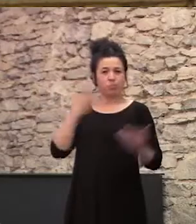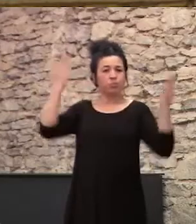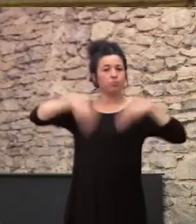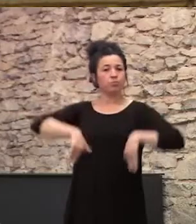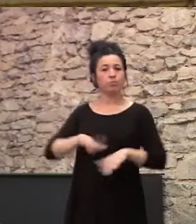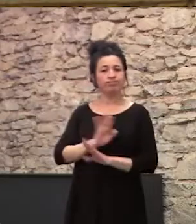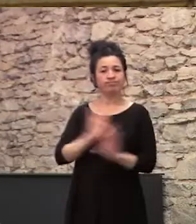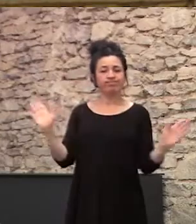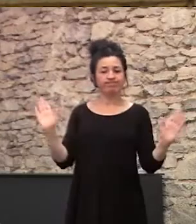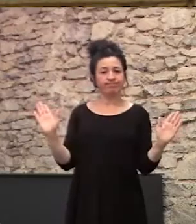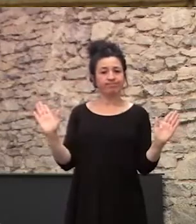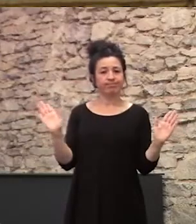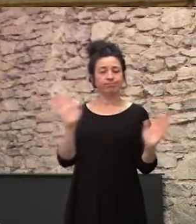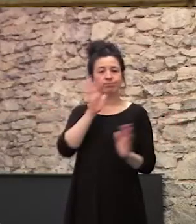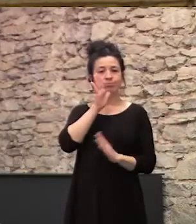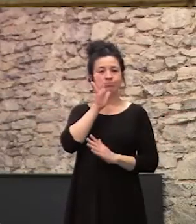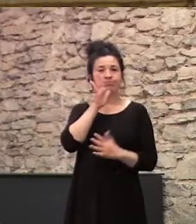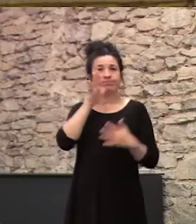suertatu.